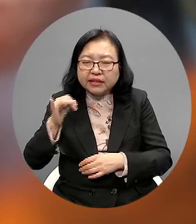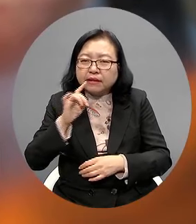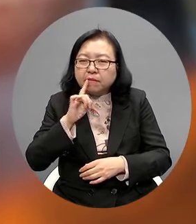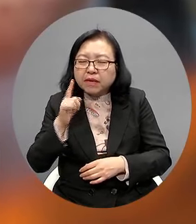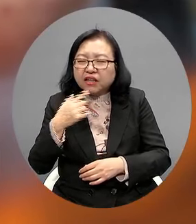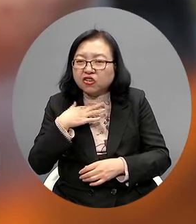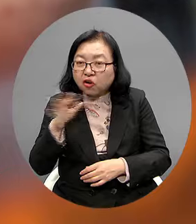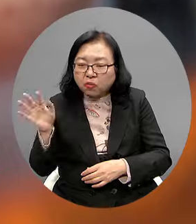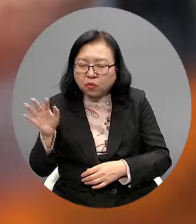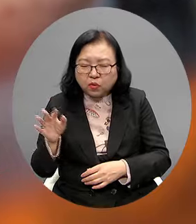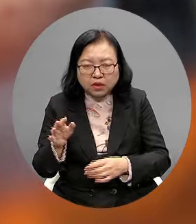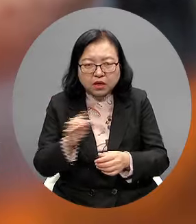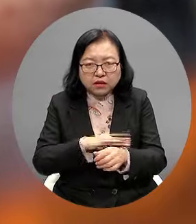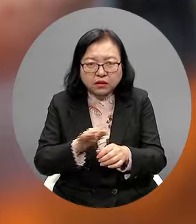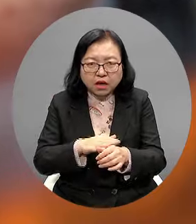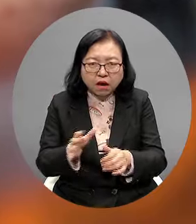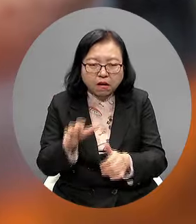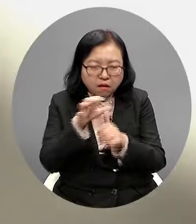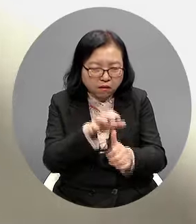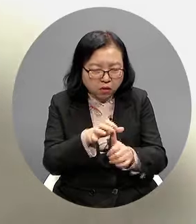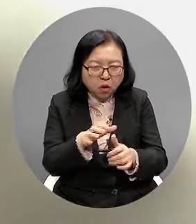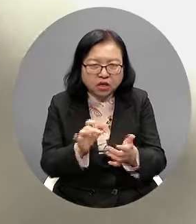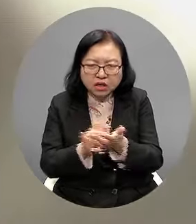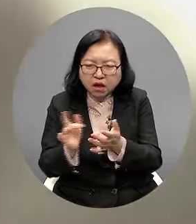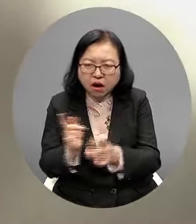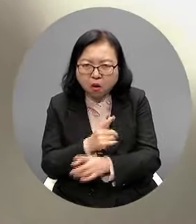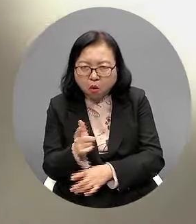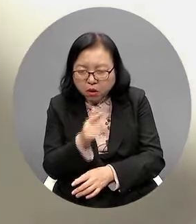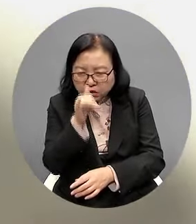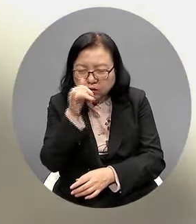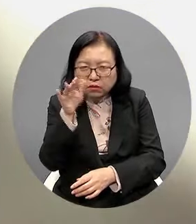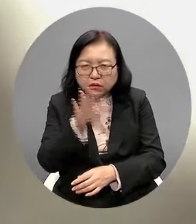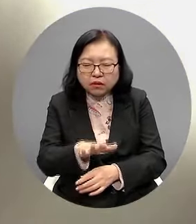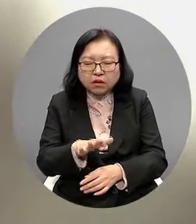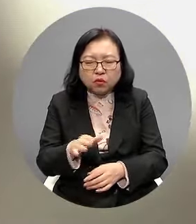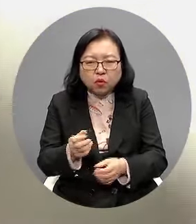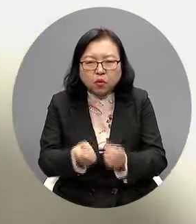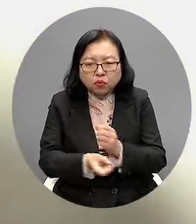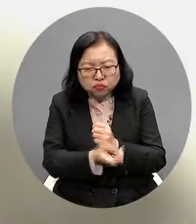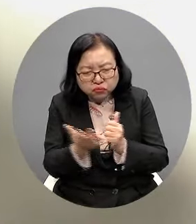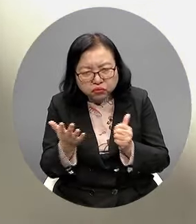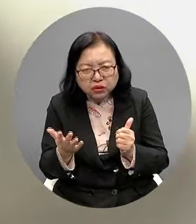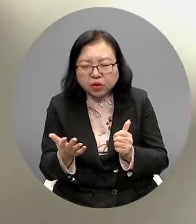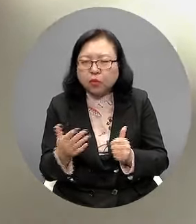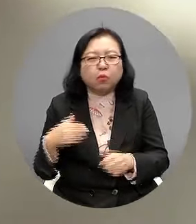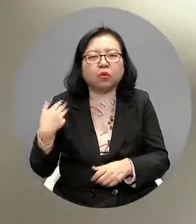했는데 왜 이렇게 졌는지는 모르겠다고 해명했습니다 MBC 뉴스 이지연입니다